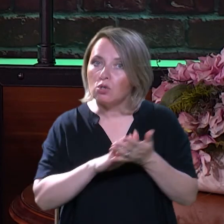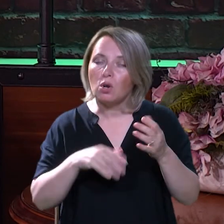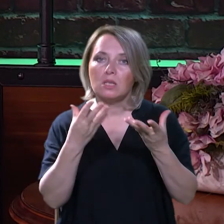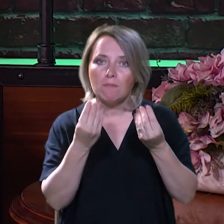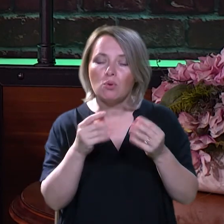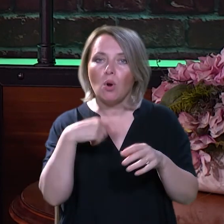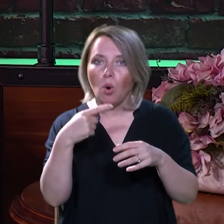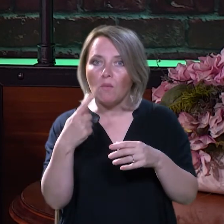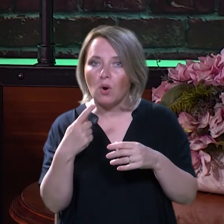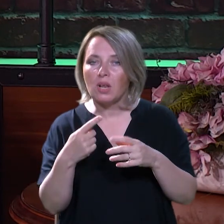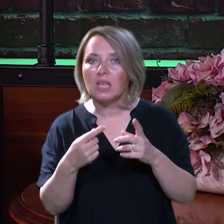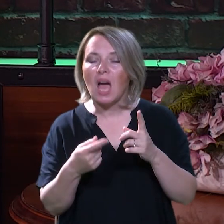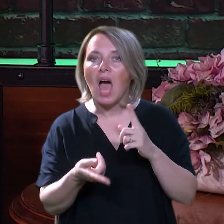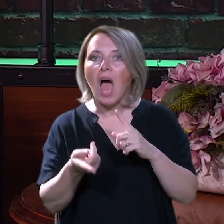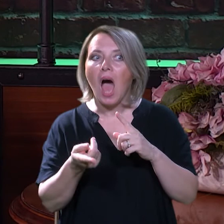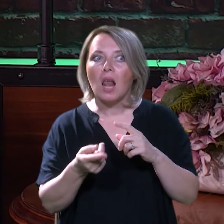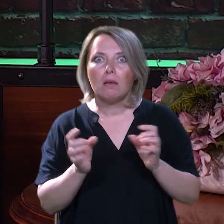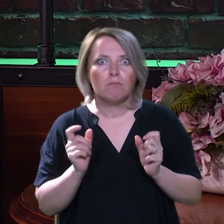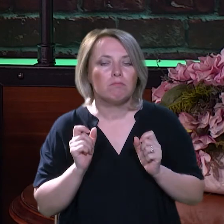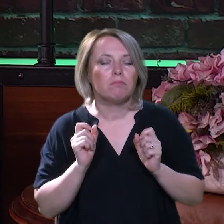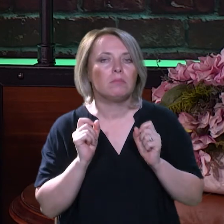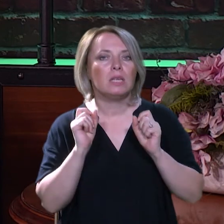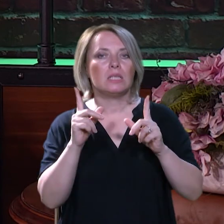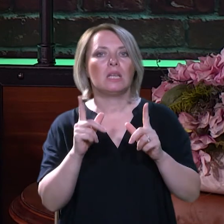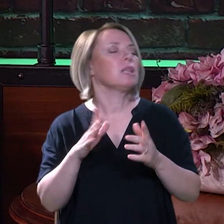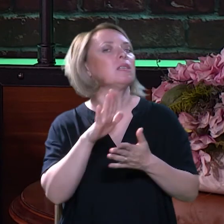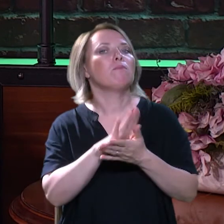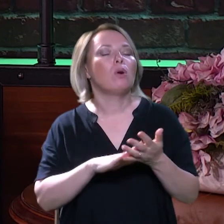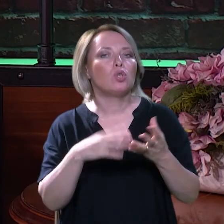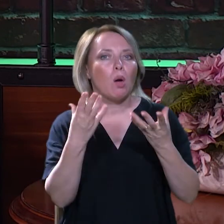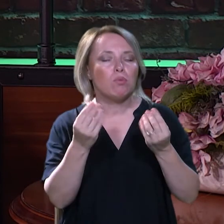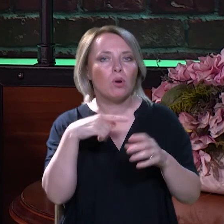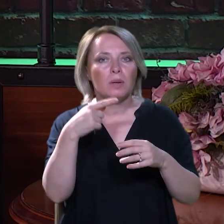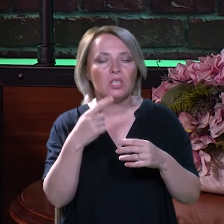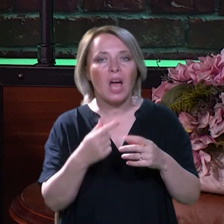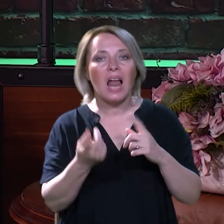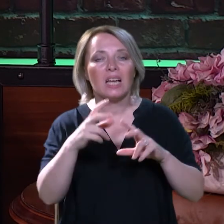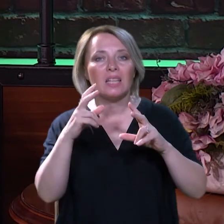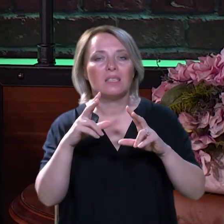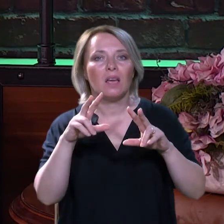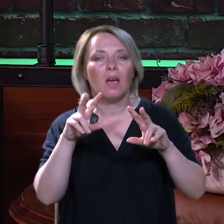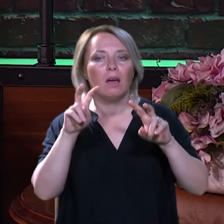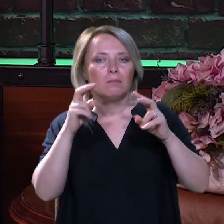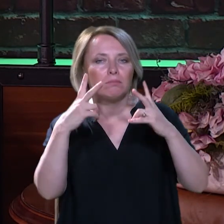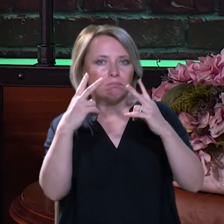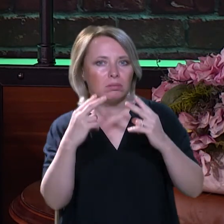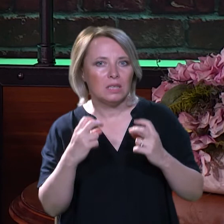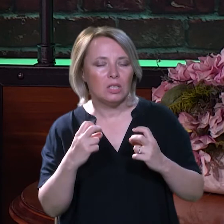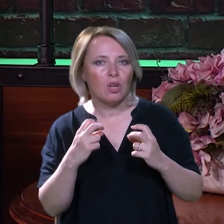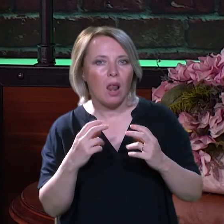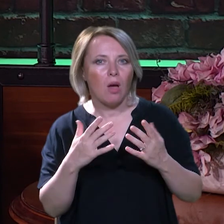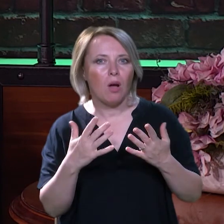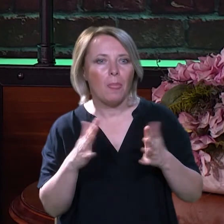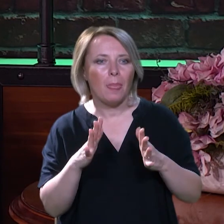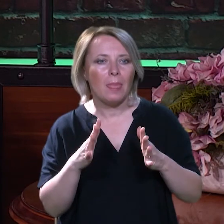ali mogli ste sigurno primijetiti kako se naglo počelo puno pričati i onda kad se stišalo, onda je toga nestalo. To je kad nema